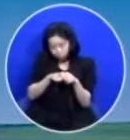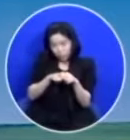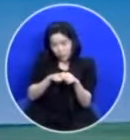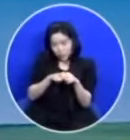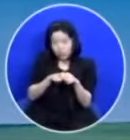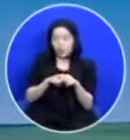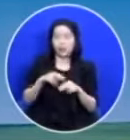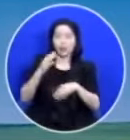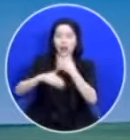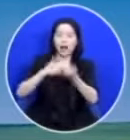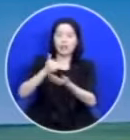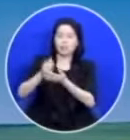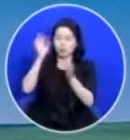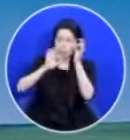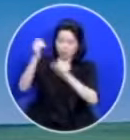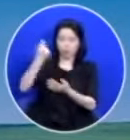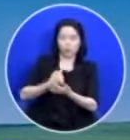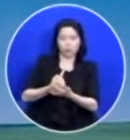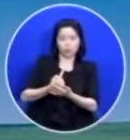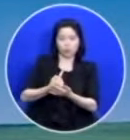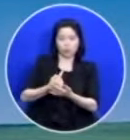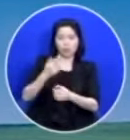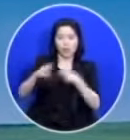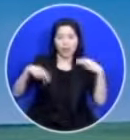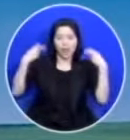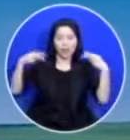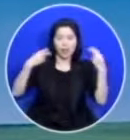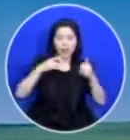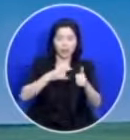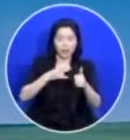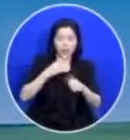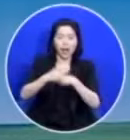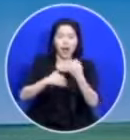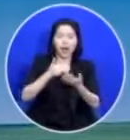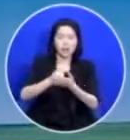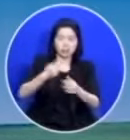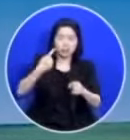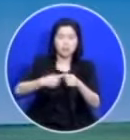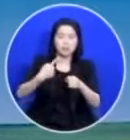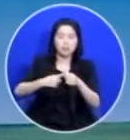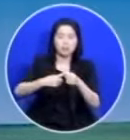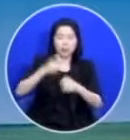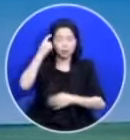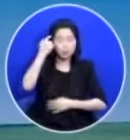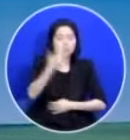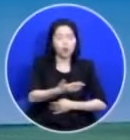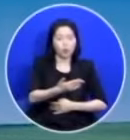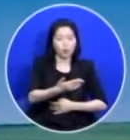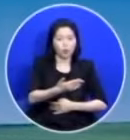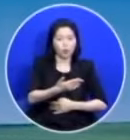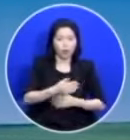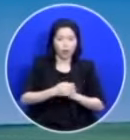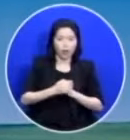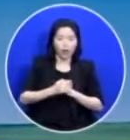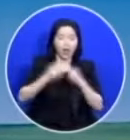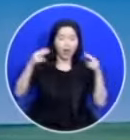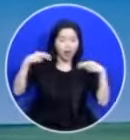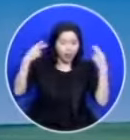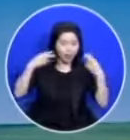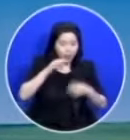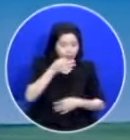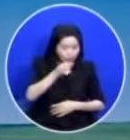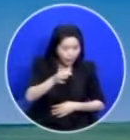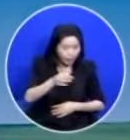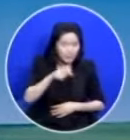하나님이 찾아오셨습니다 그리고 엘리야에게 하나님이 첫 번째로 물어요 엘리야야